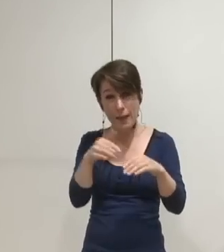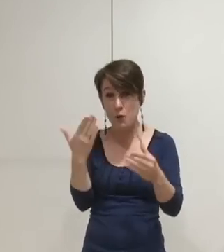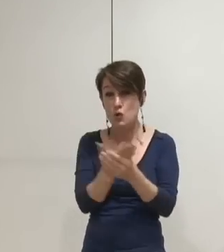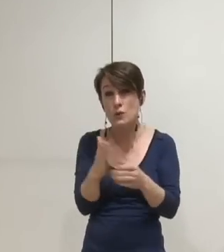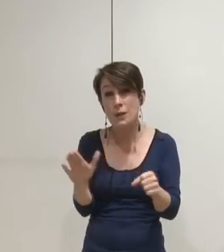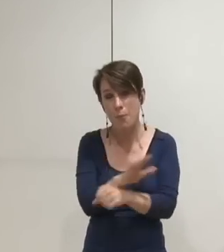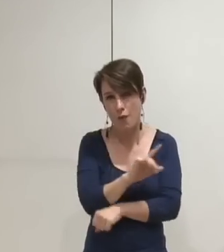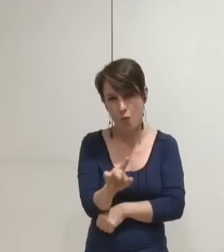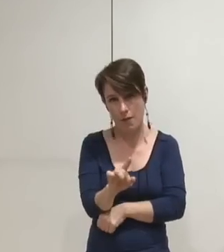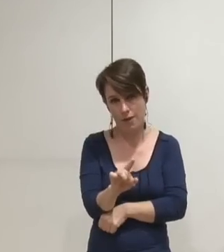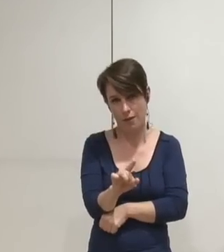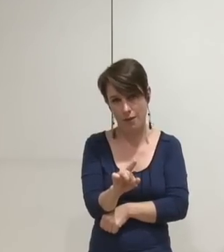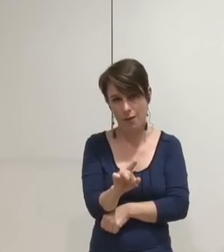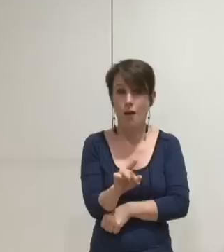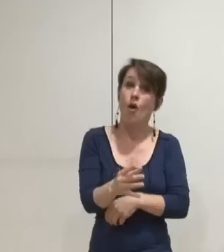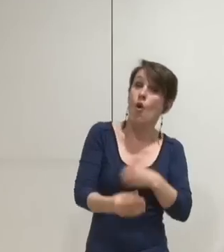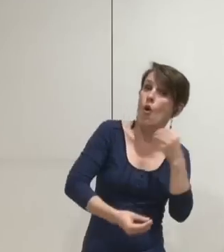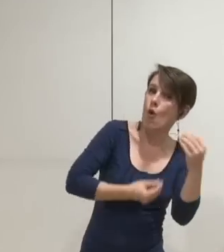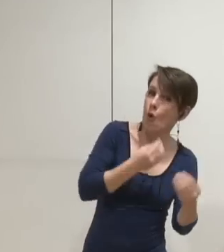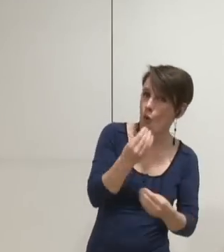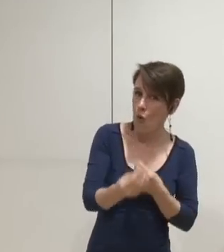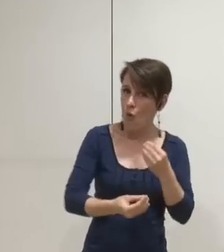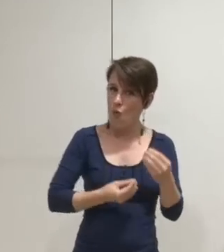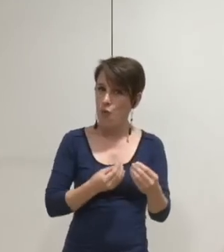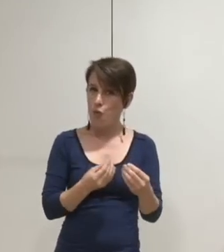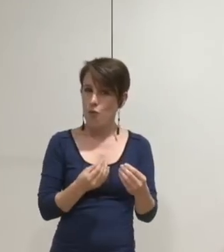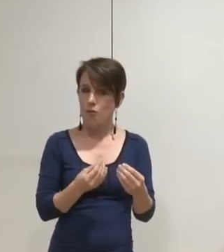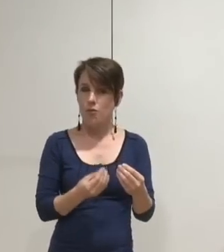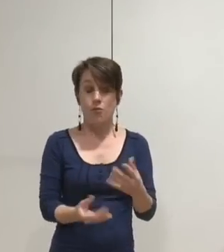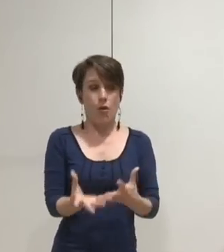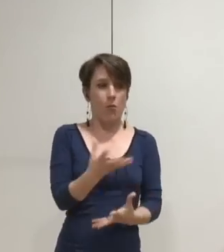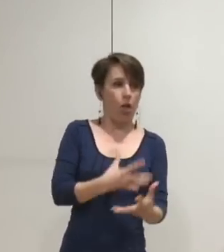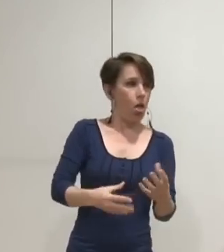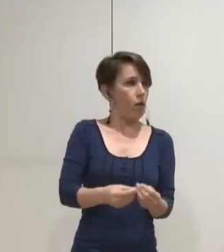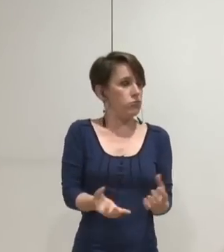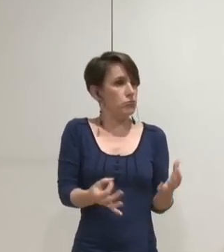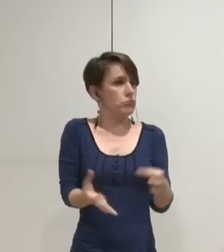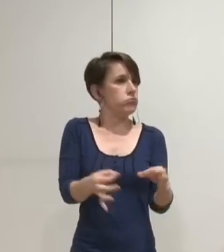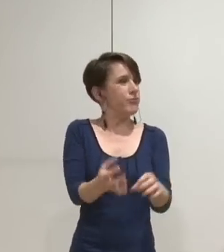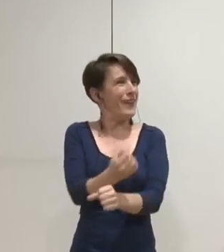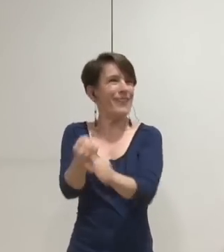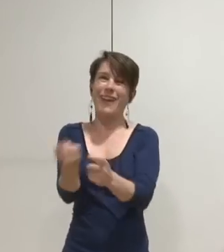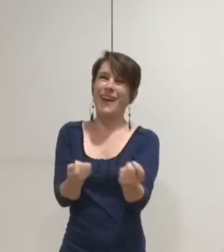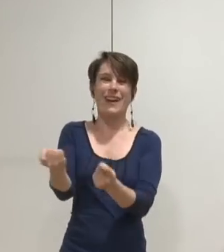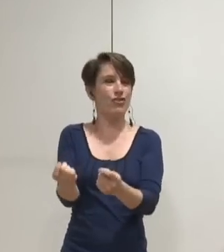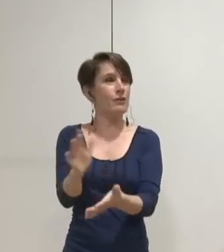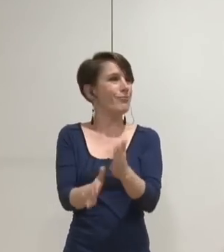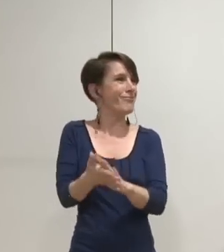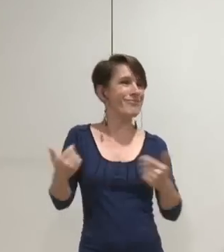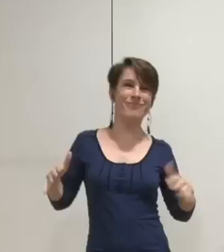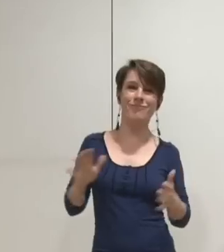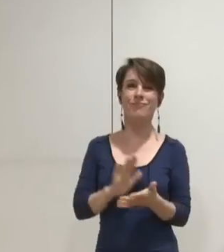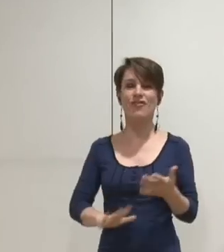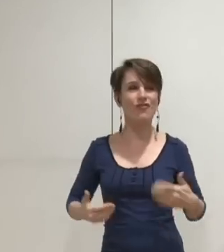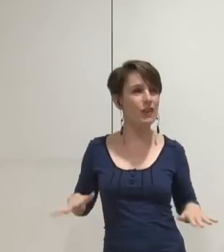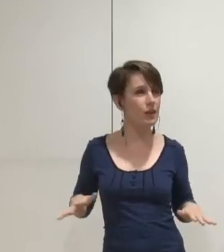d'offre ou bien l'artifice bien léger de la régie est celui que vous trouvez pour faire avaler